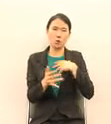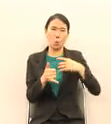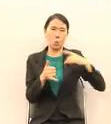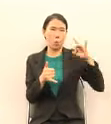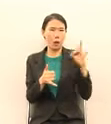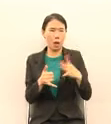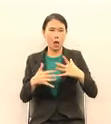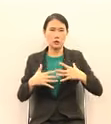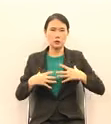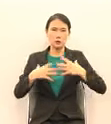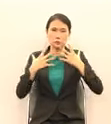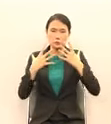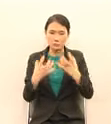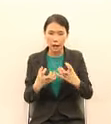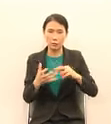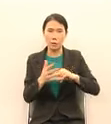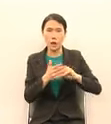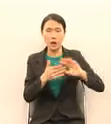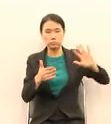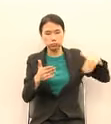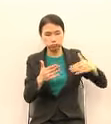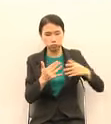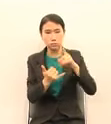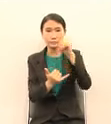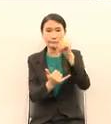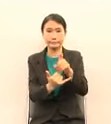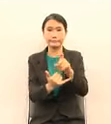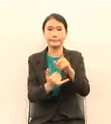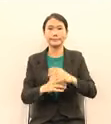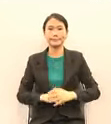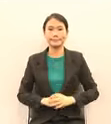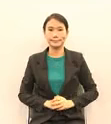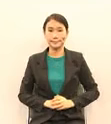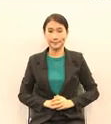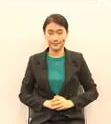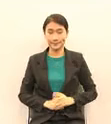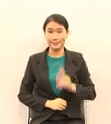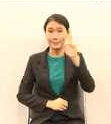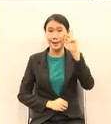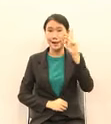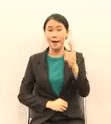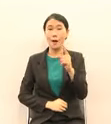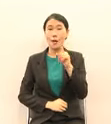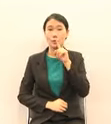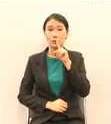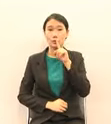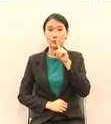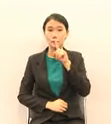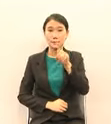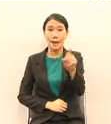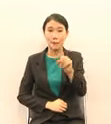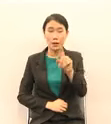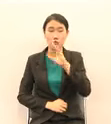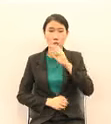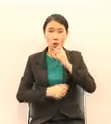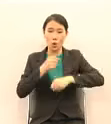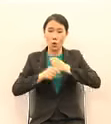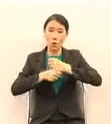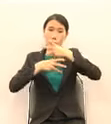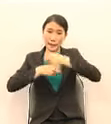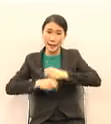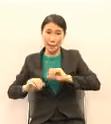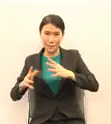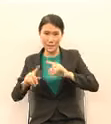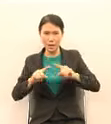แรงและตามมาด้วยการเสียชีวิตนะครับ อาจารย์ในส่วนที่ผู้ป่วยที่อาการหนักที่ไม่ใช่ผู้สูงอายุและไม่มีโรคร่ว